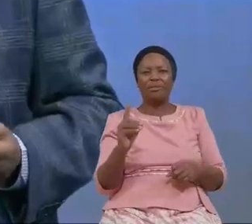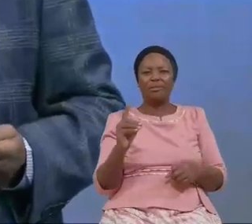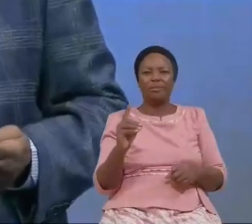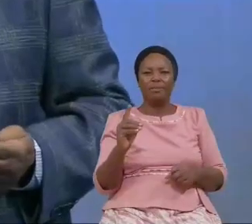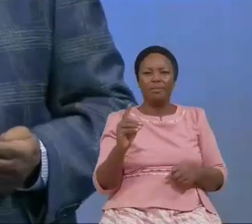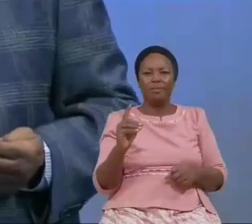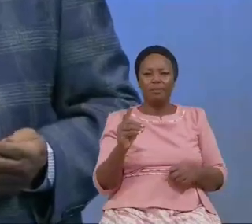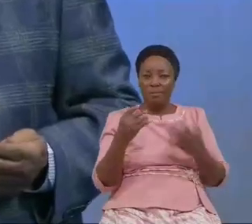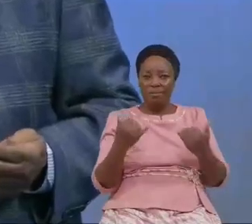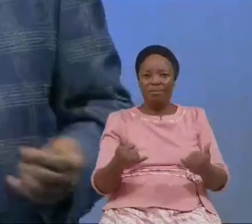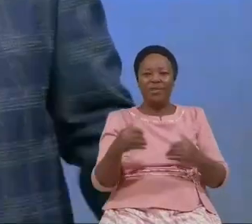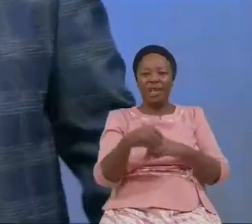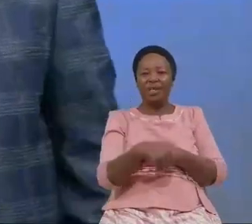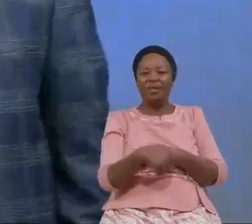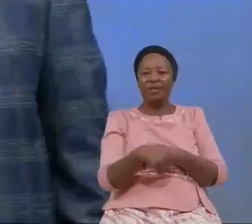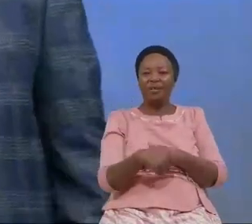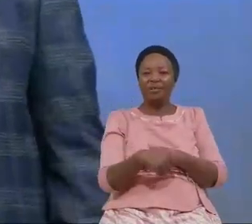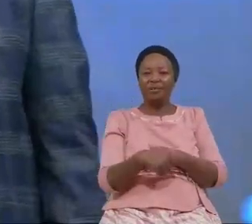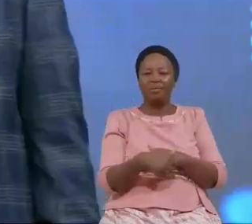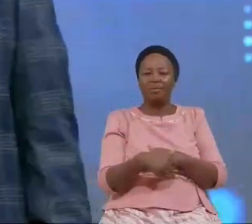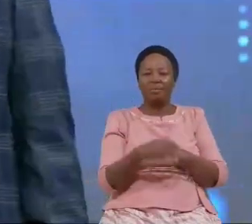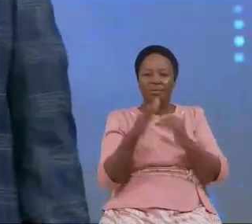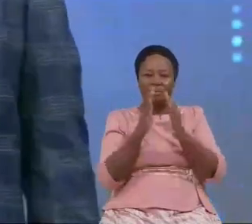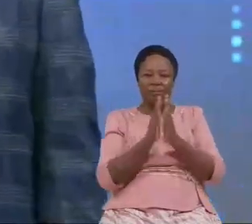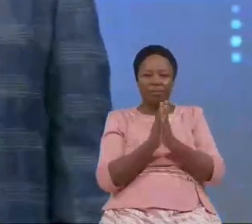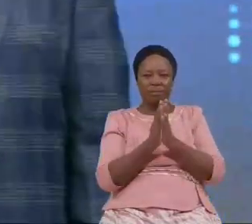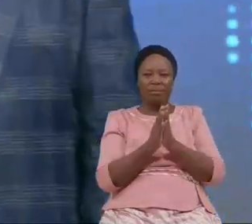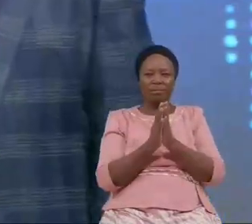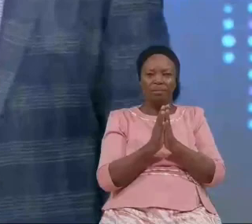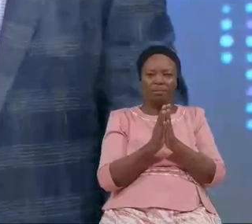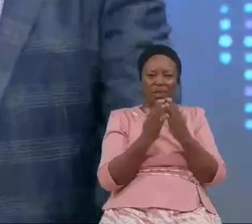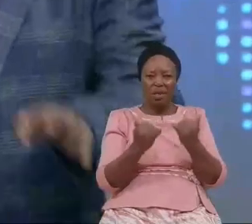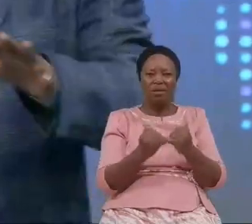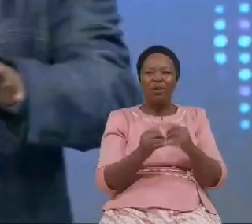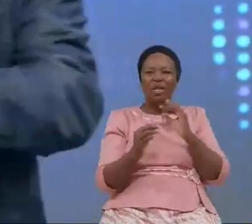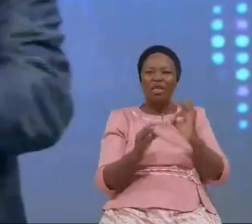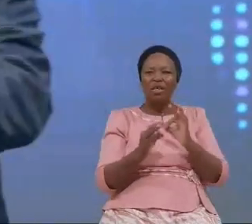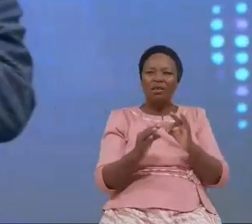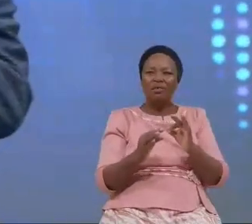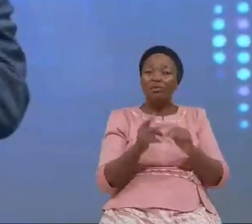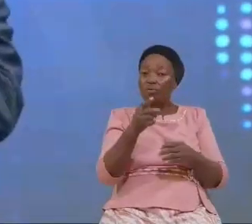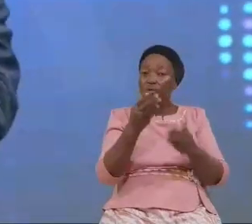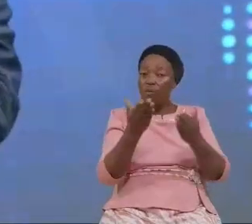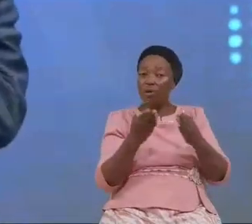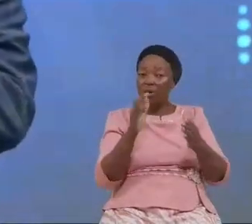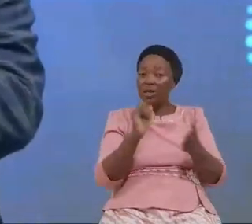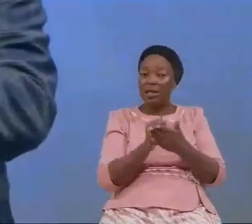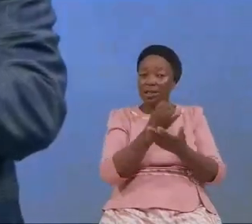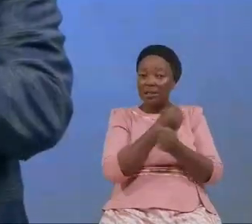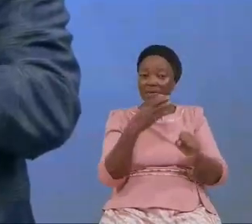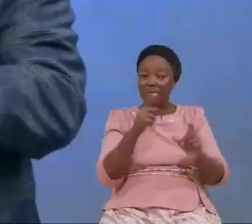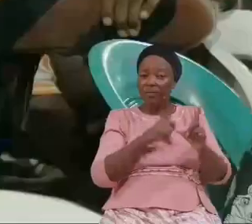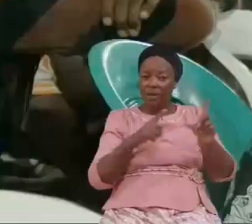ce soir la tête baisser les yeux fermés tu veux juste saluer du Seigneur